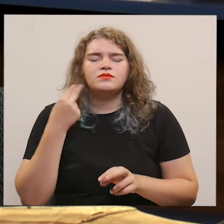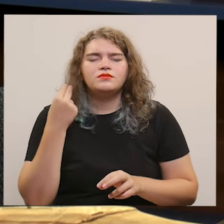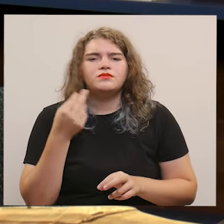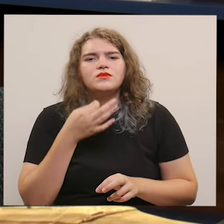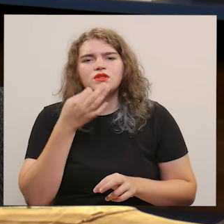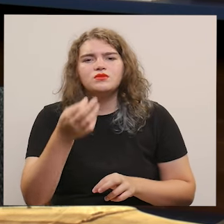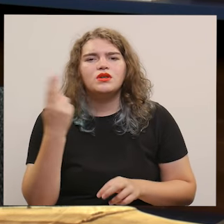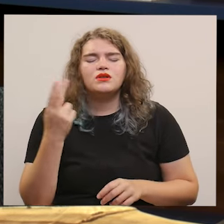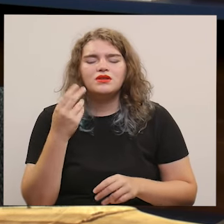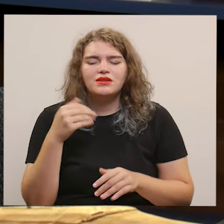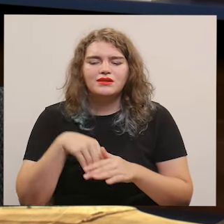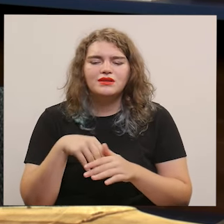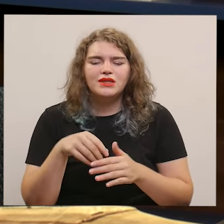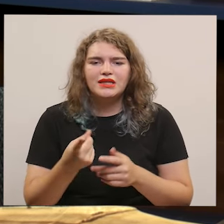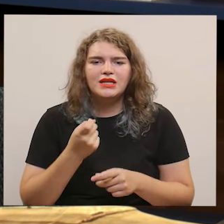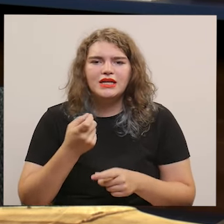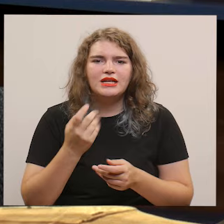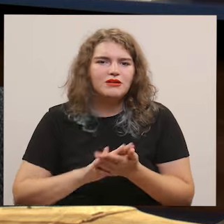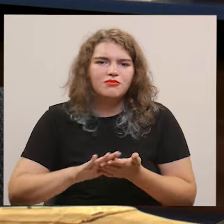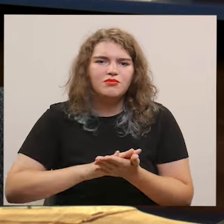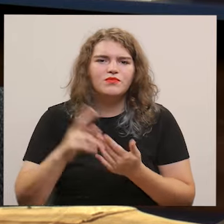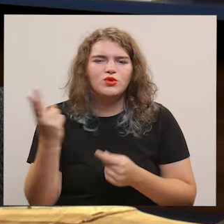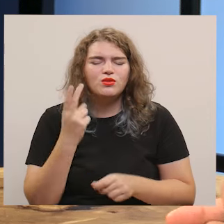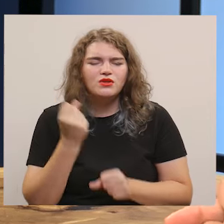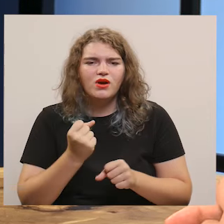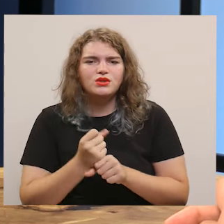nimic Dumnezeu face ceva minunat.